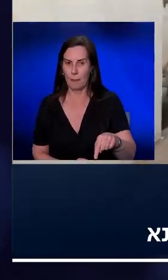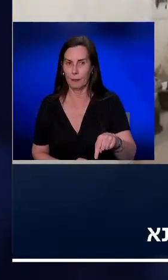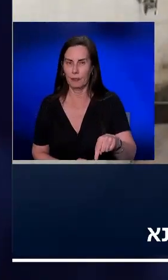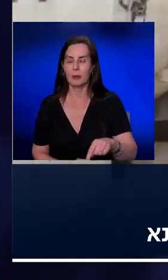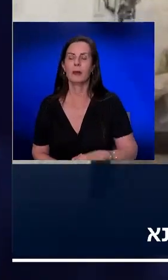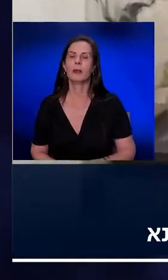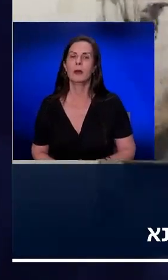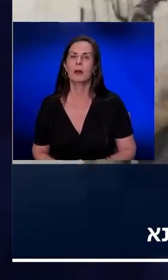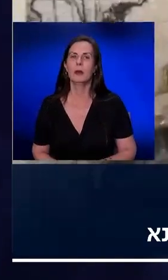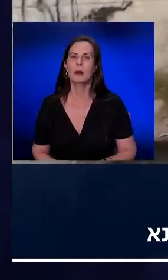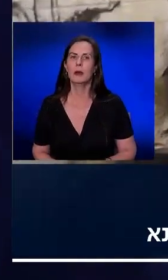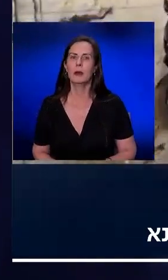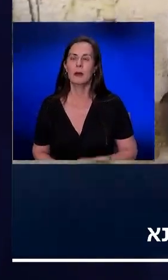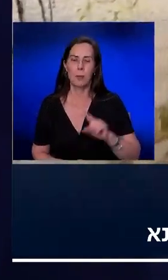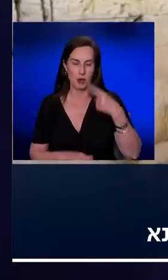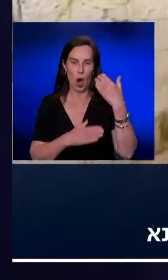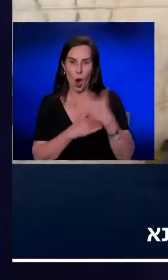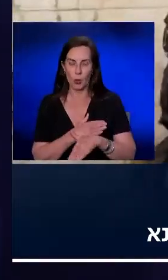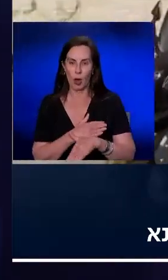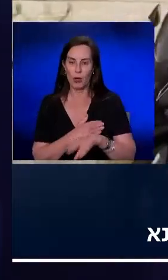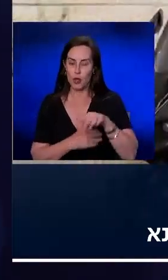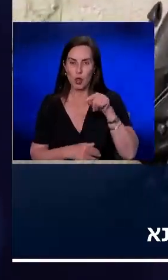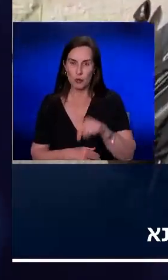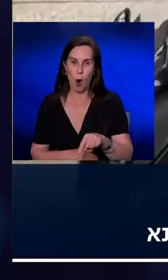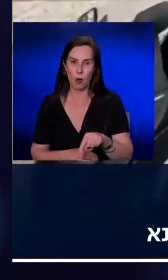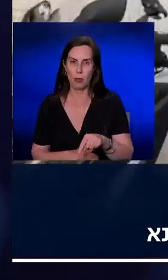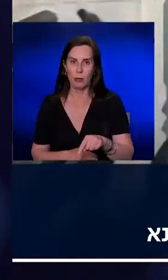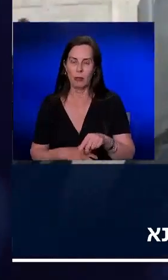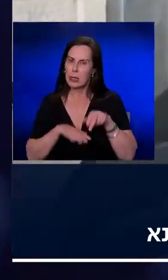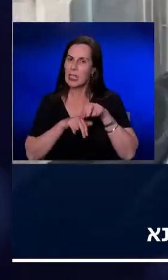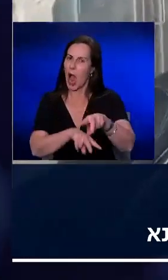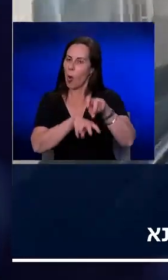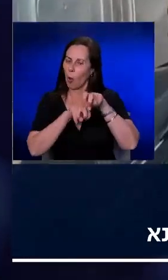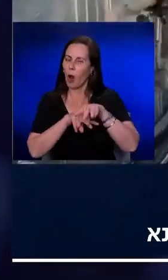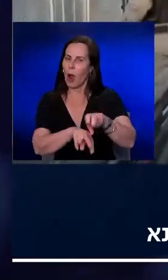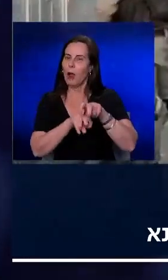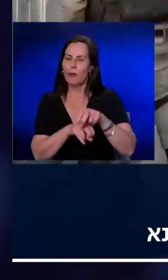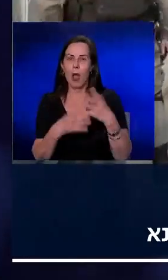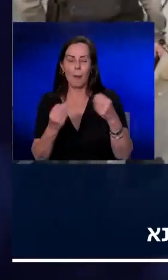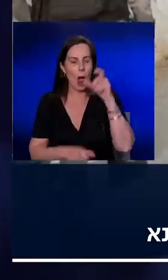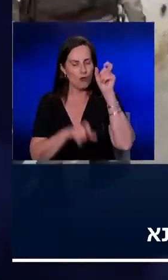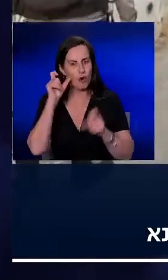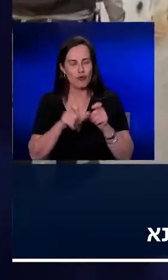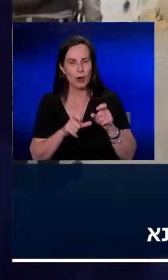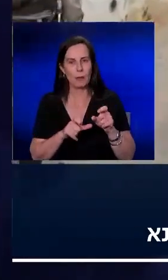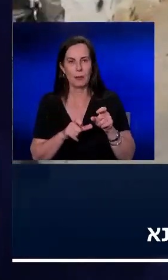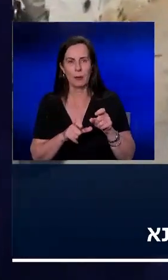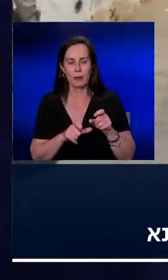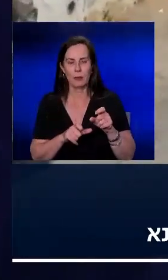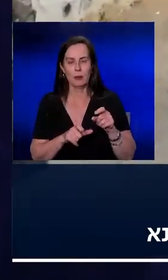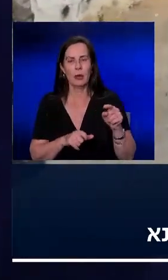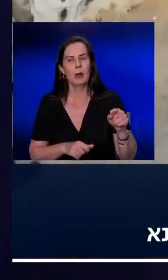בג'נין. ובשעה האחרונה מתקיימת כאן תהלוכה של עשרות שיצאו מביתה כאן